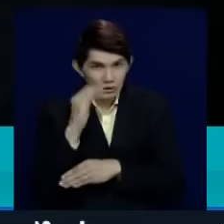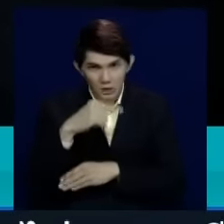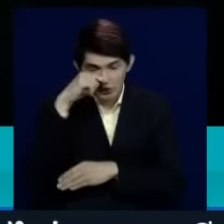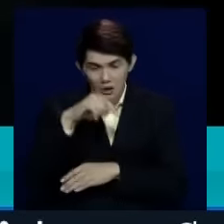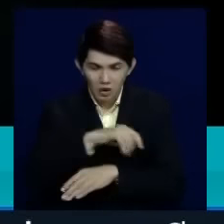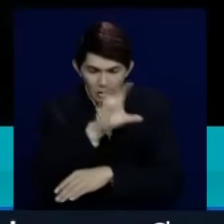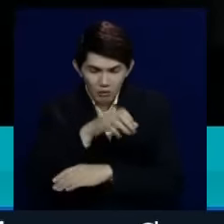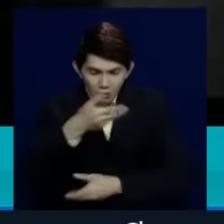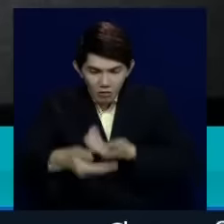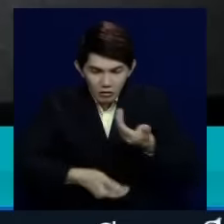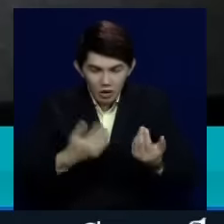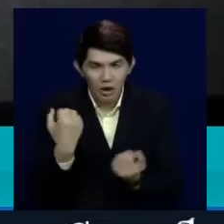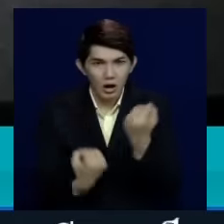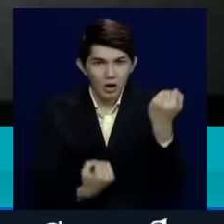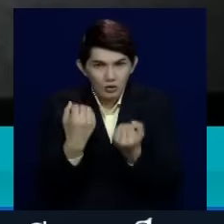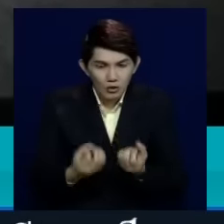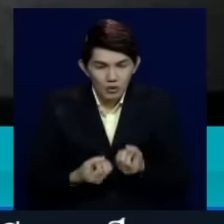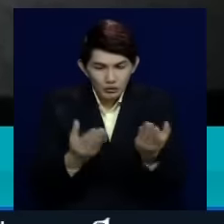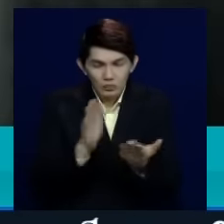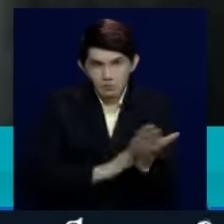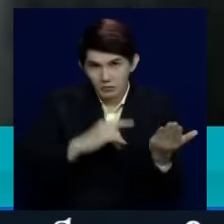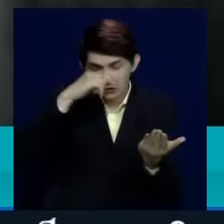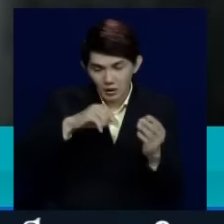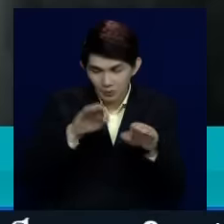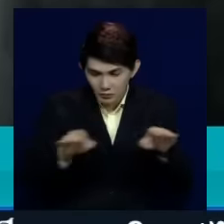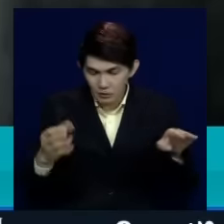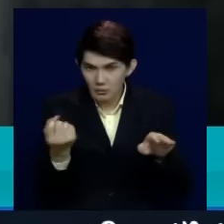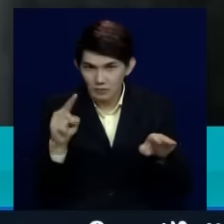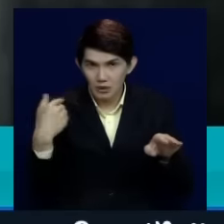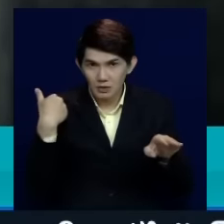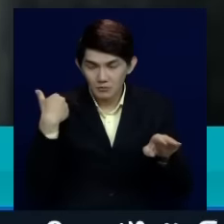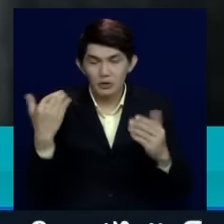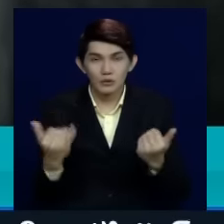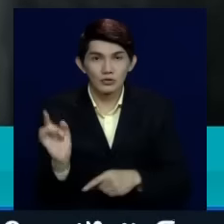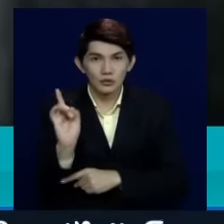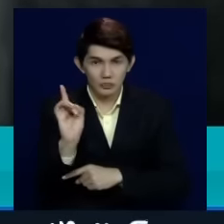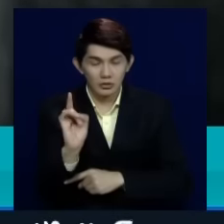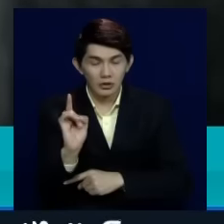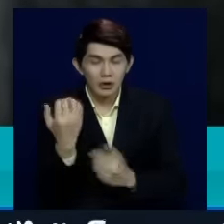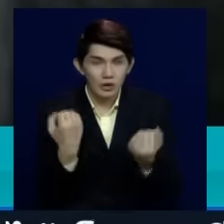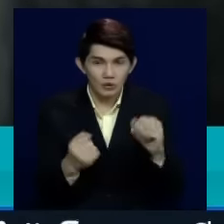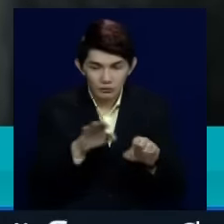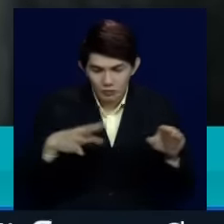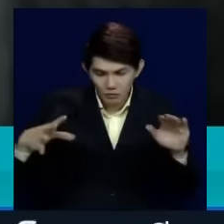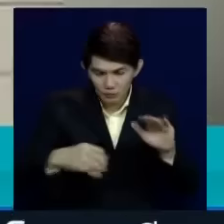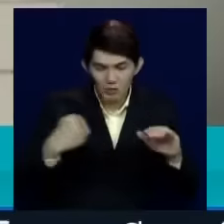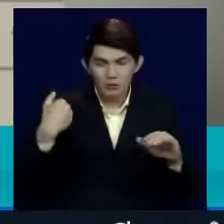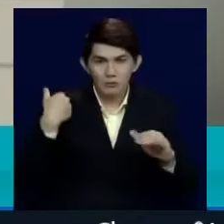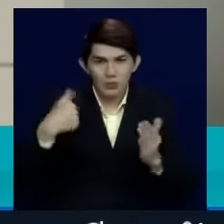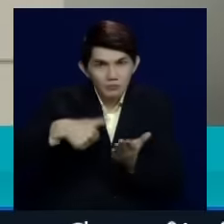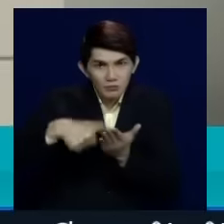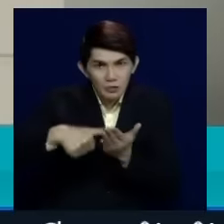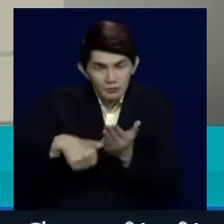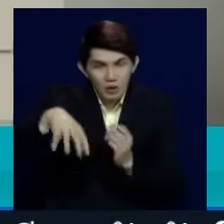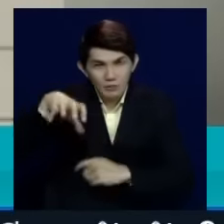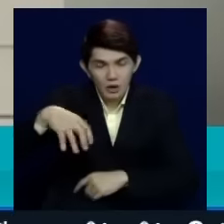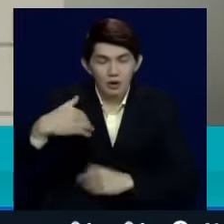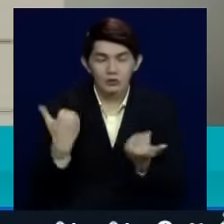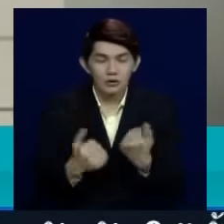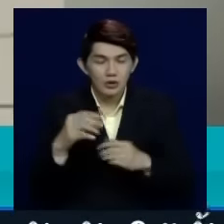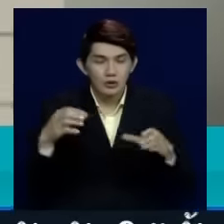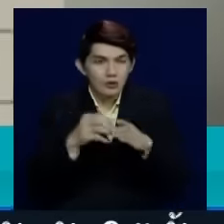หลอกให้ขายรถและส่งมายังประเทศไทยจำนวน 11คันซึ่งขณะนี้ถูกอายัดไว้ที่สุลกากรลาดกระบังโดยทีม